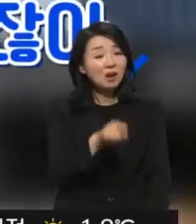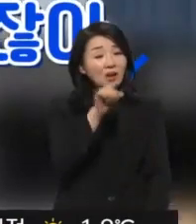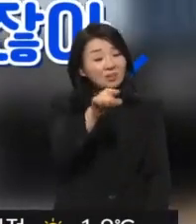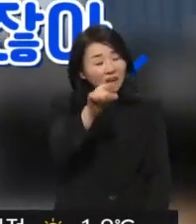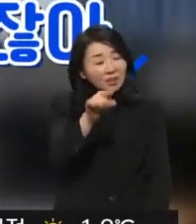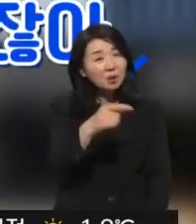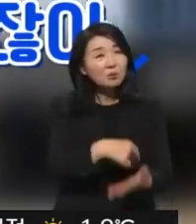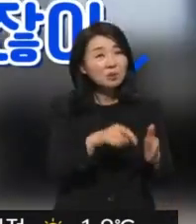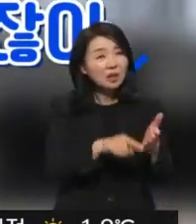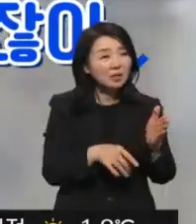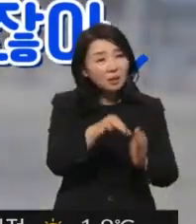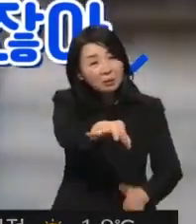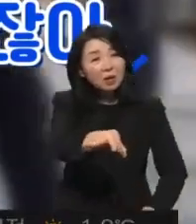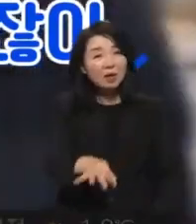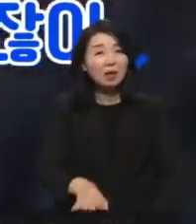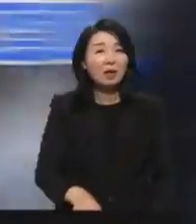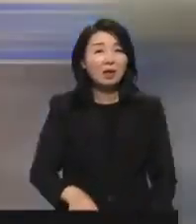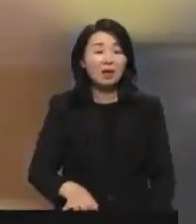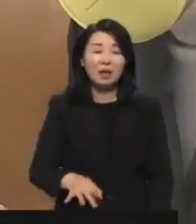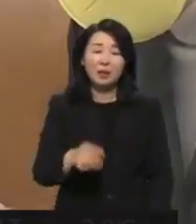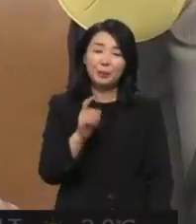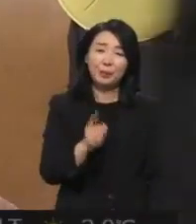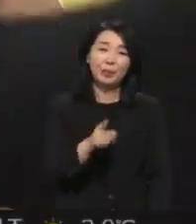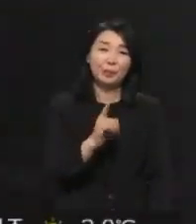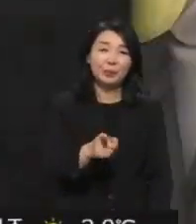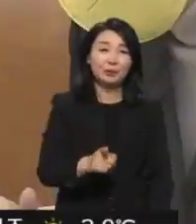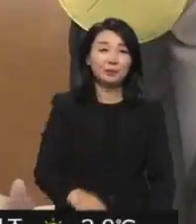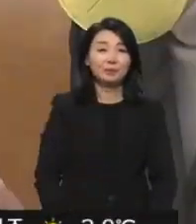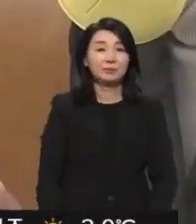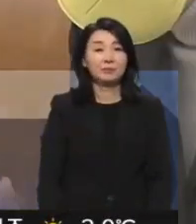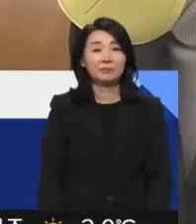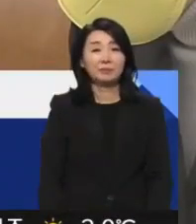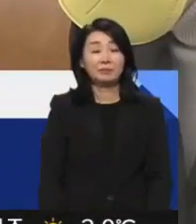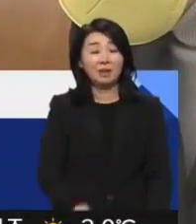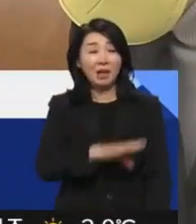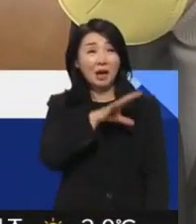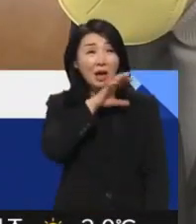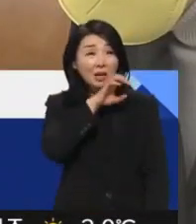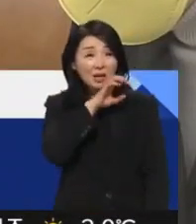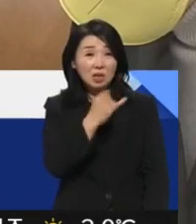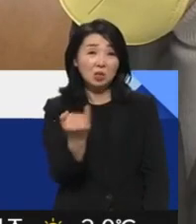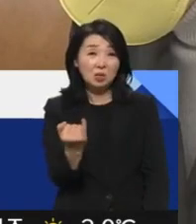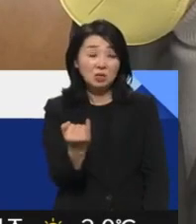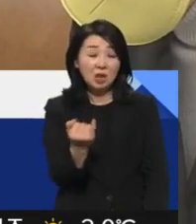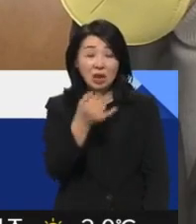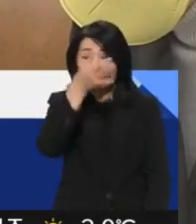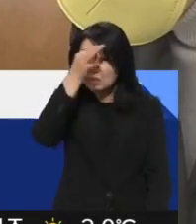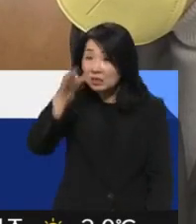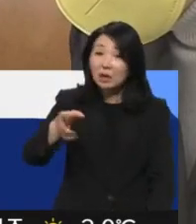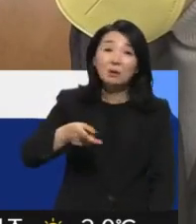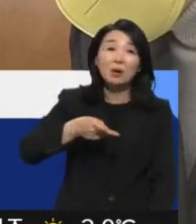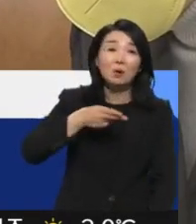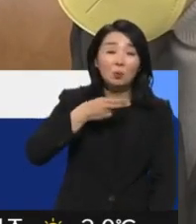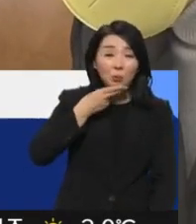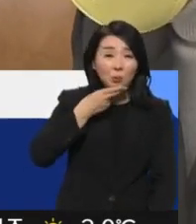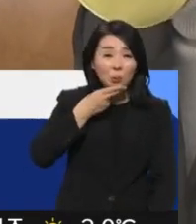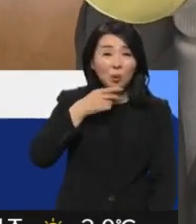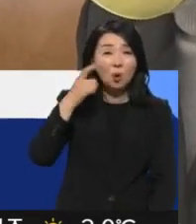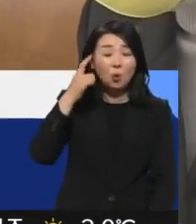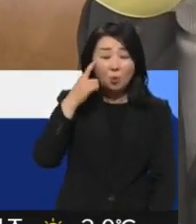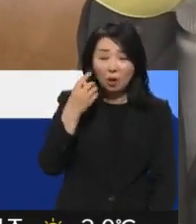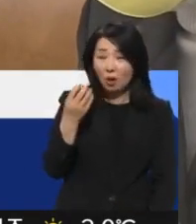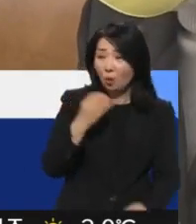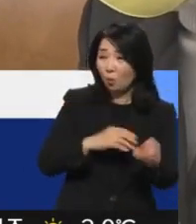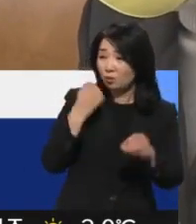사람은 내가 세금을 내겠잖아. 항의하는 시민을 향해 사과를 하지 않고 오히려